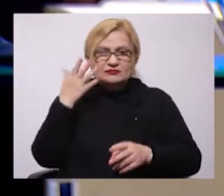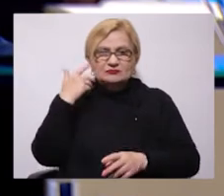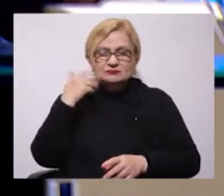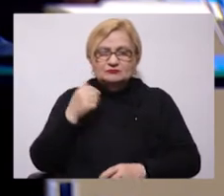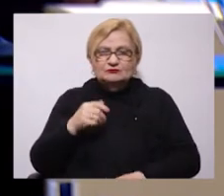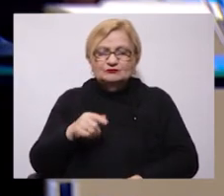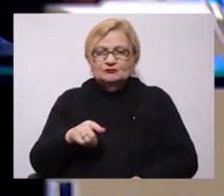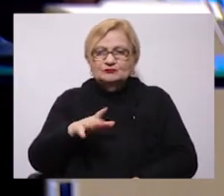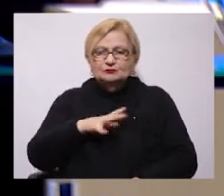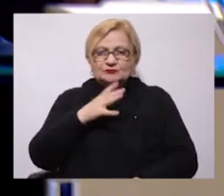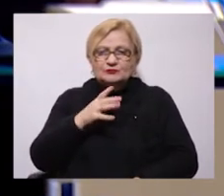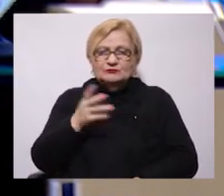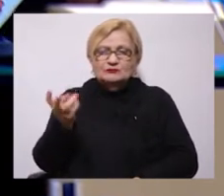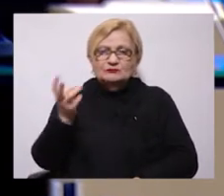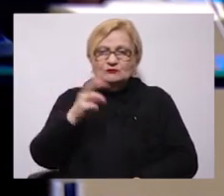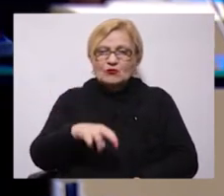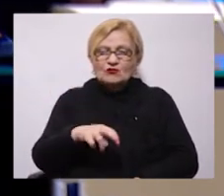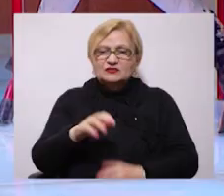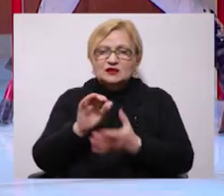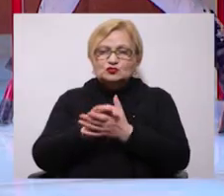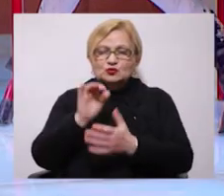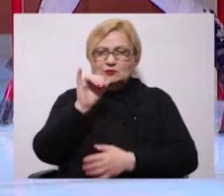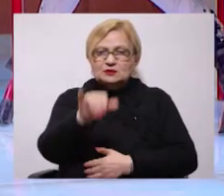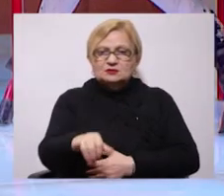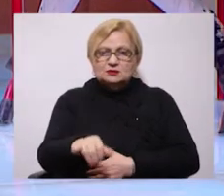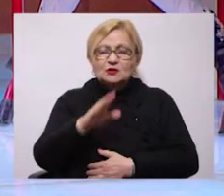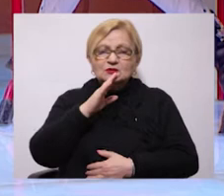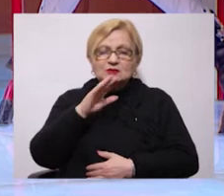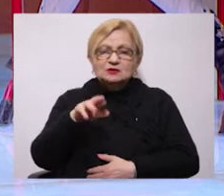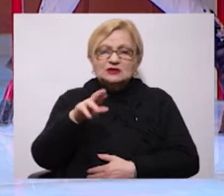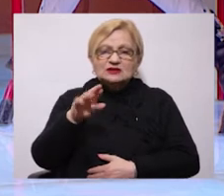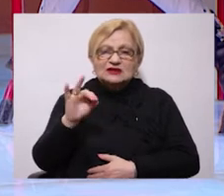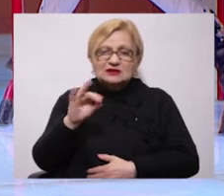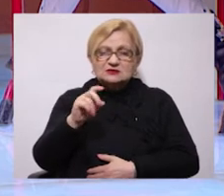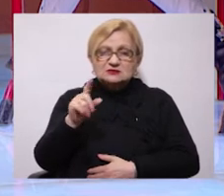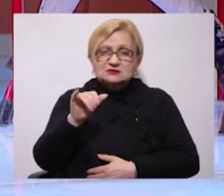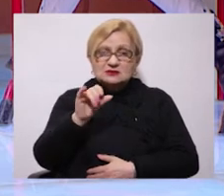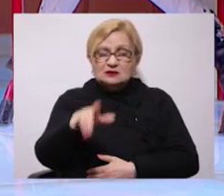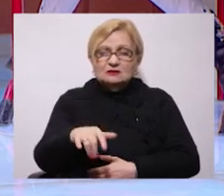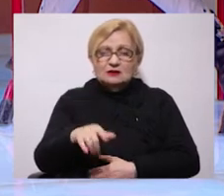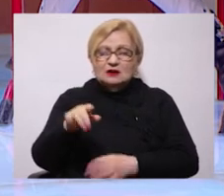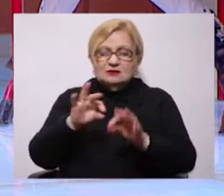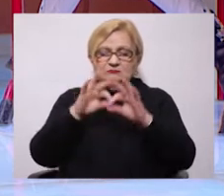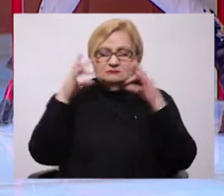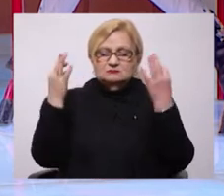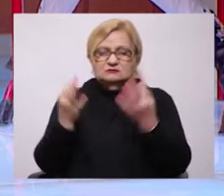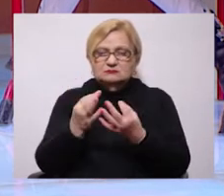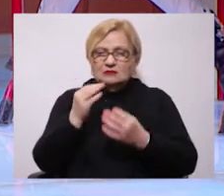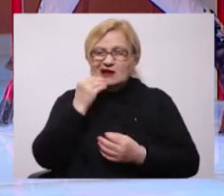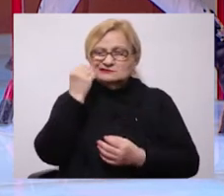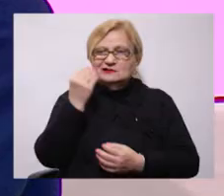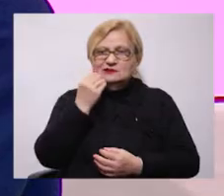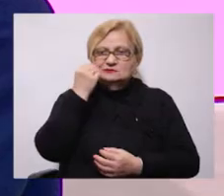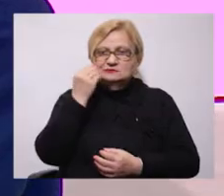იყო მარტორქა, რომელიც მოვიდა დეიზისთან სტუმრად. ცოტა შიოდა კიდეც. დეიზის ბლინი გაღეჭა და სახლის